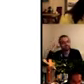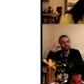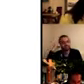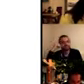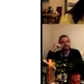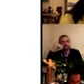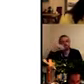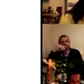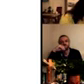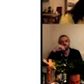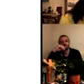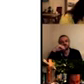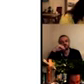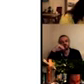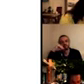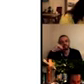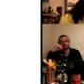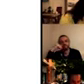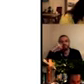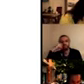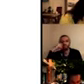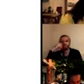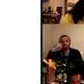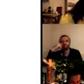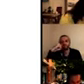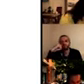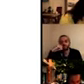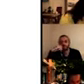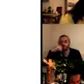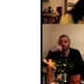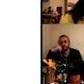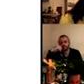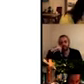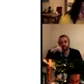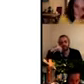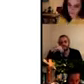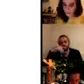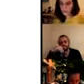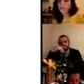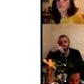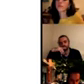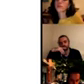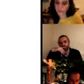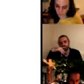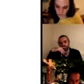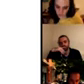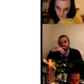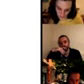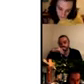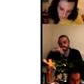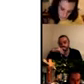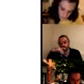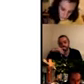şeyde. Dün de düşünürken biraz not aldım bu sorularla ilgili işlevi ve araçları